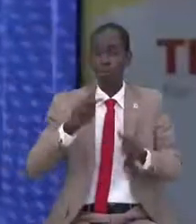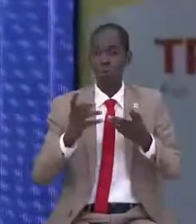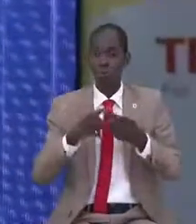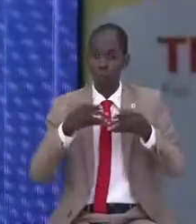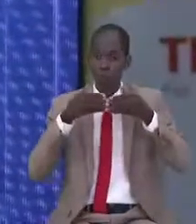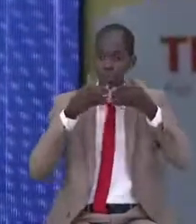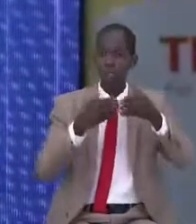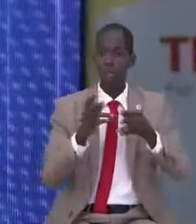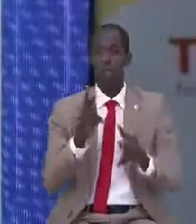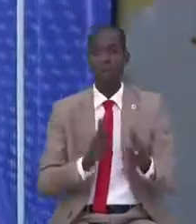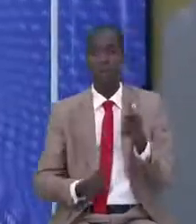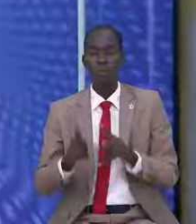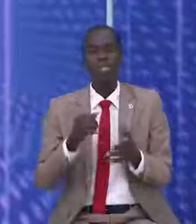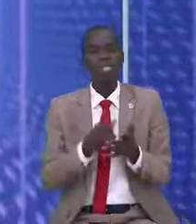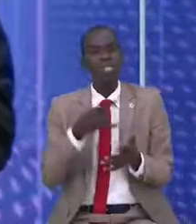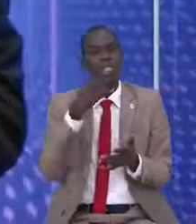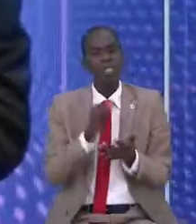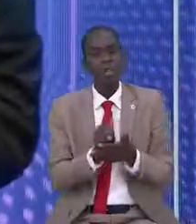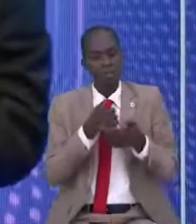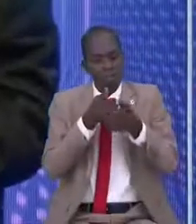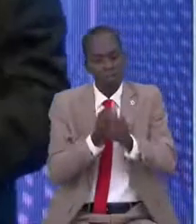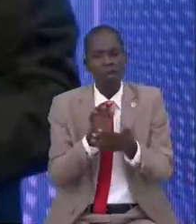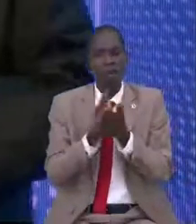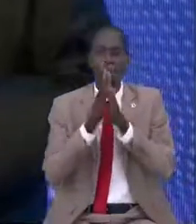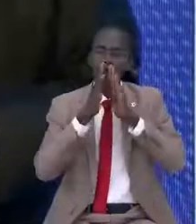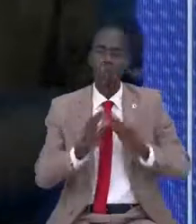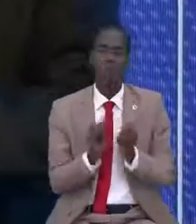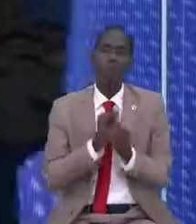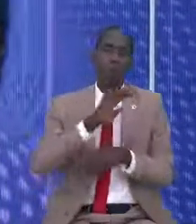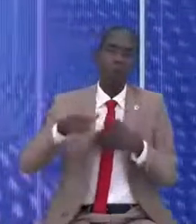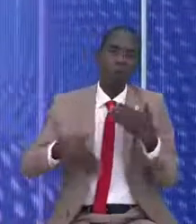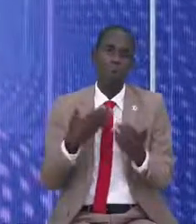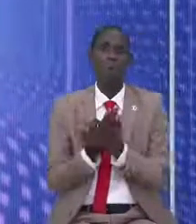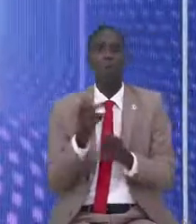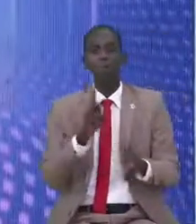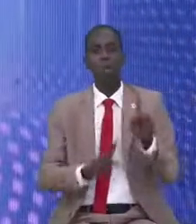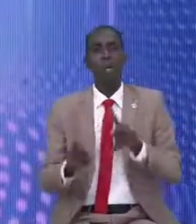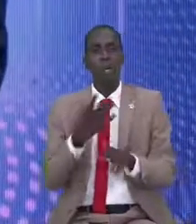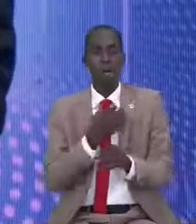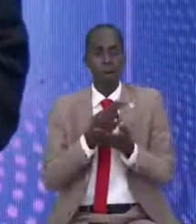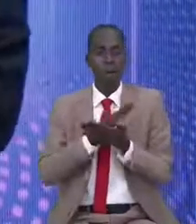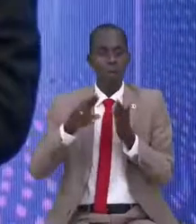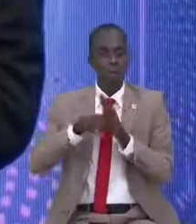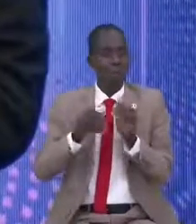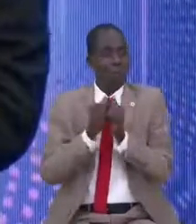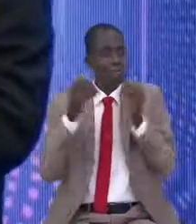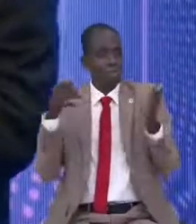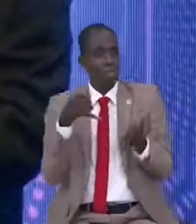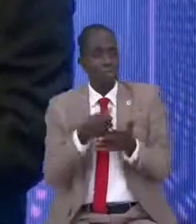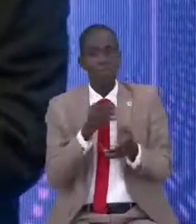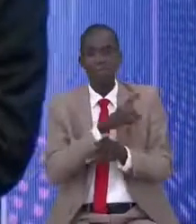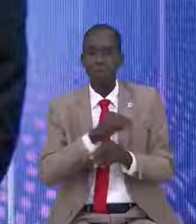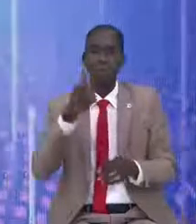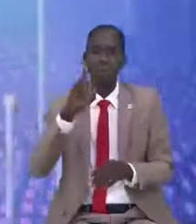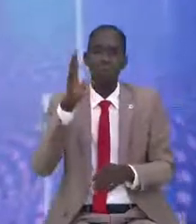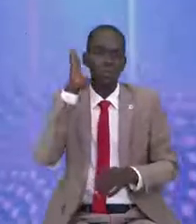vas diriger les gens, recherchez la paix avec tous et la sanctification sans laquelle personne